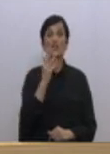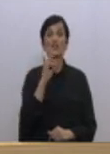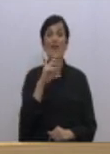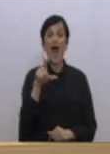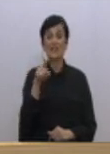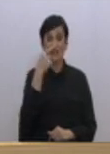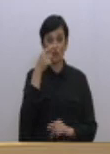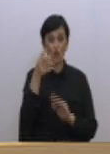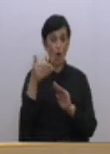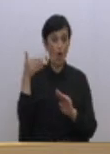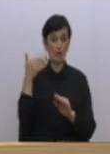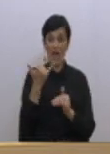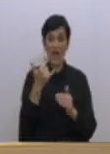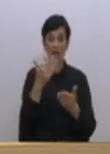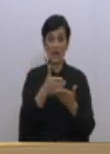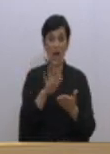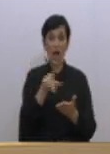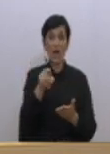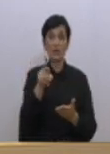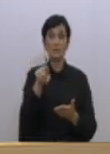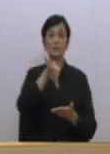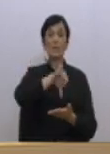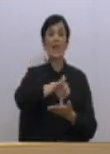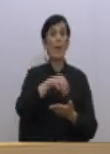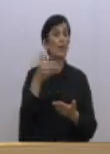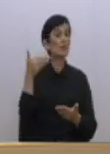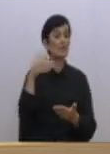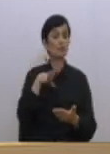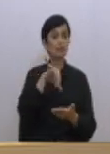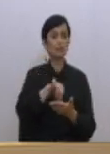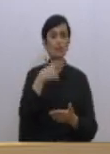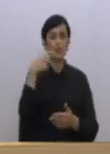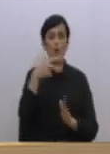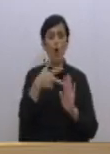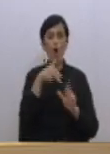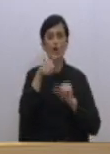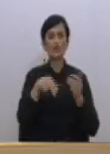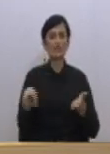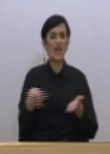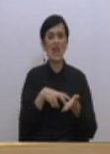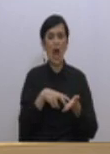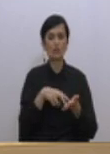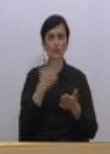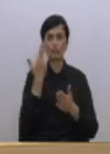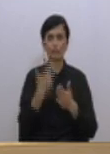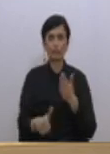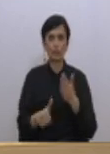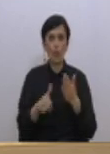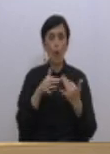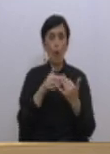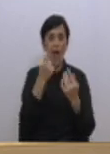ak tsotakhnis tsinda akhla rom ar aris. Rom gamoida amas tsinda tkva ro 2008-shi lachrula tsavage tomio da ertkvapshi chaqara